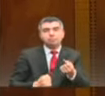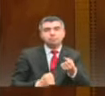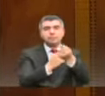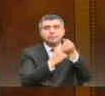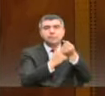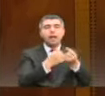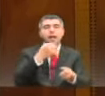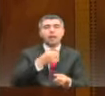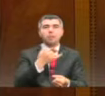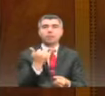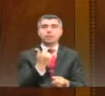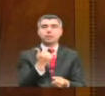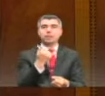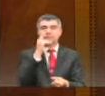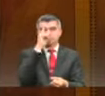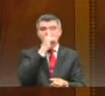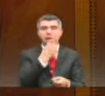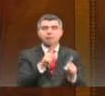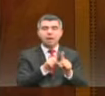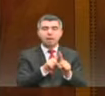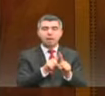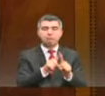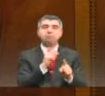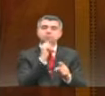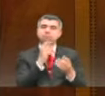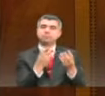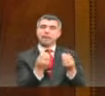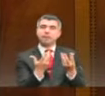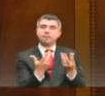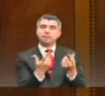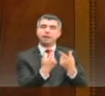الإطار على اتخاذ عدد حزمة من التدابير، لكن منها